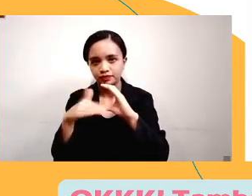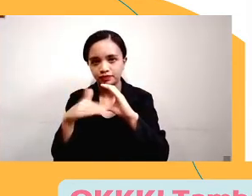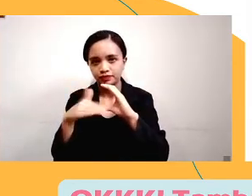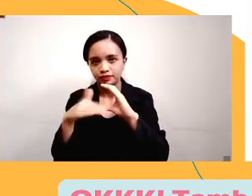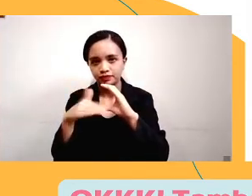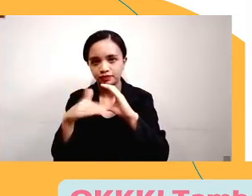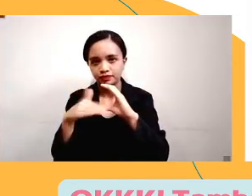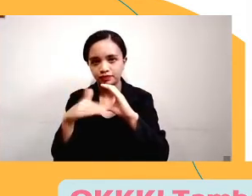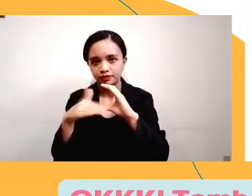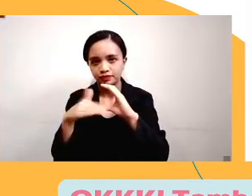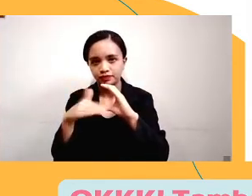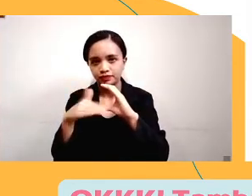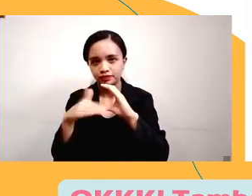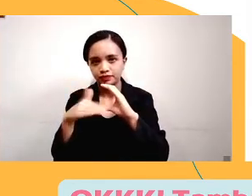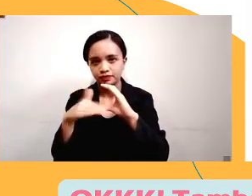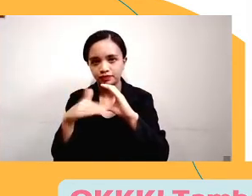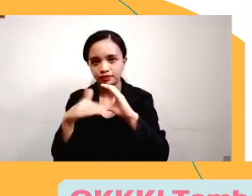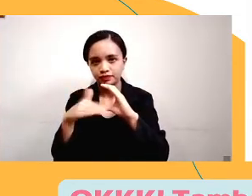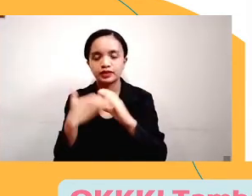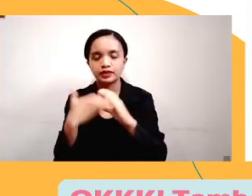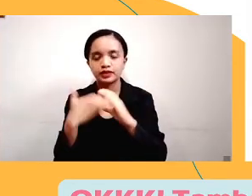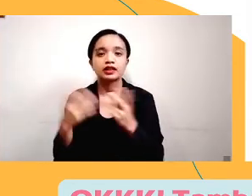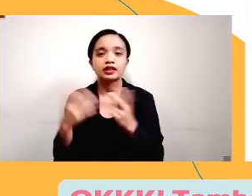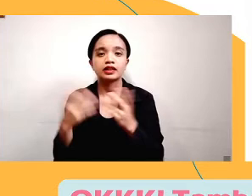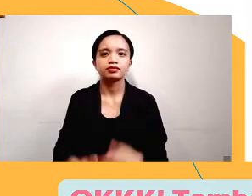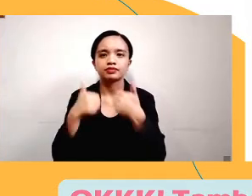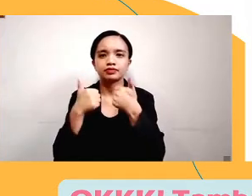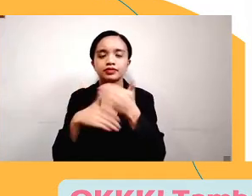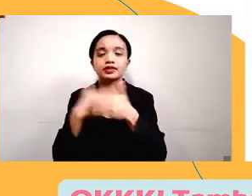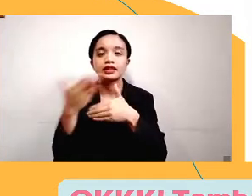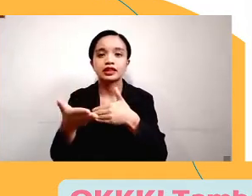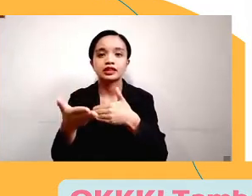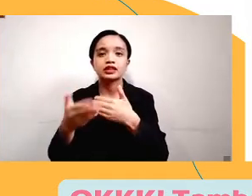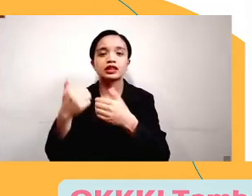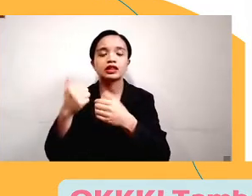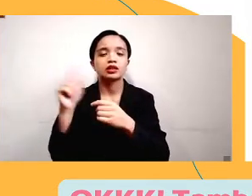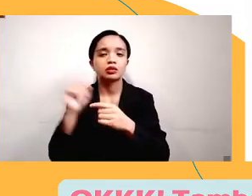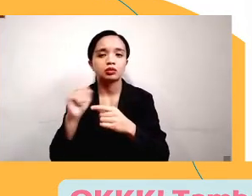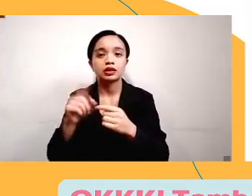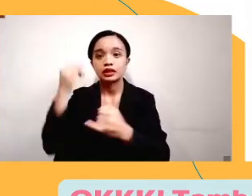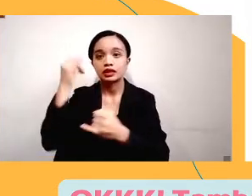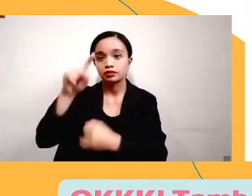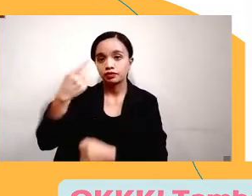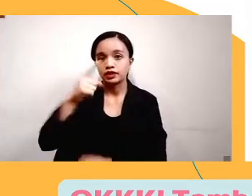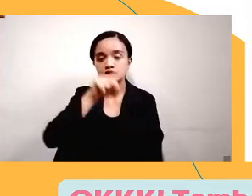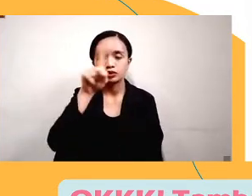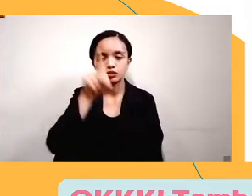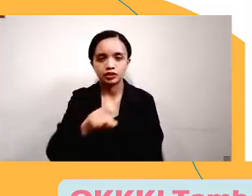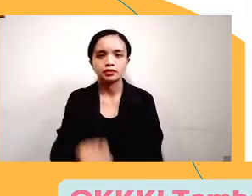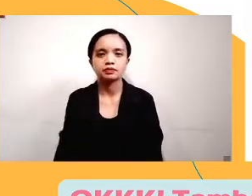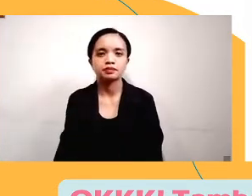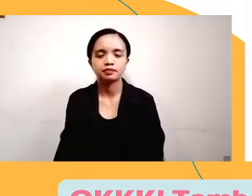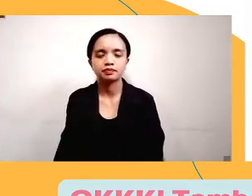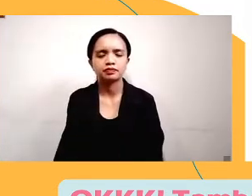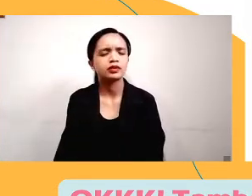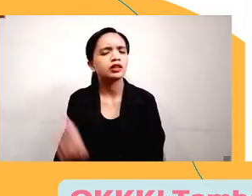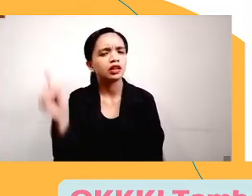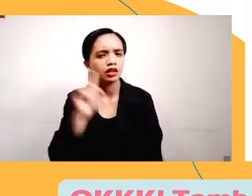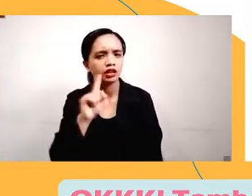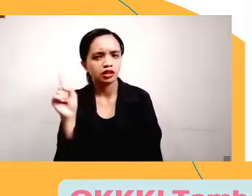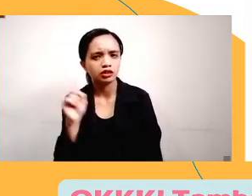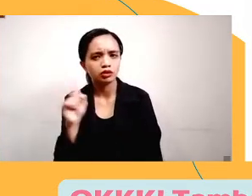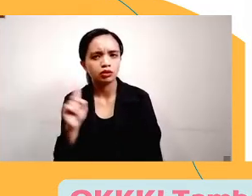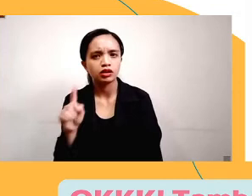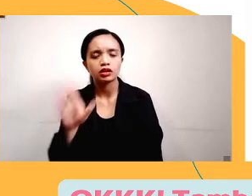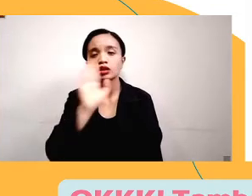Facebook Live. Okay? Okay, so ating unang tanong, sabi dyan, ano-ano ang iyong